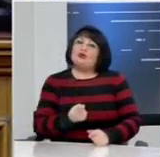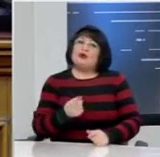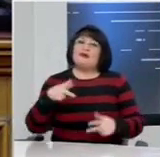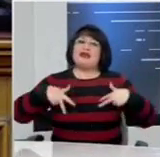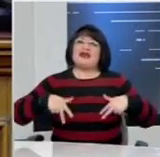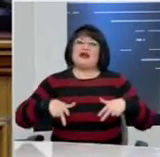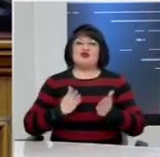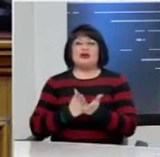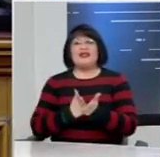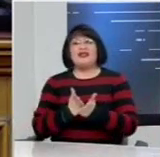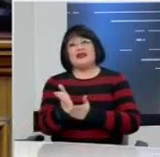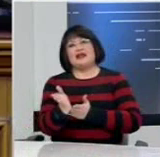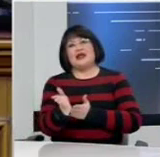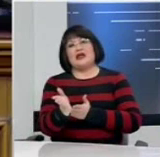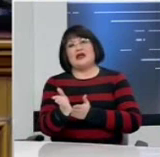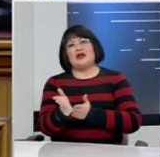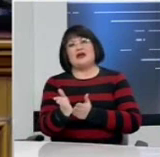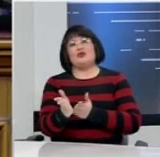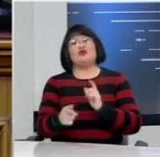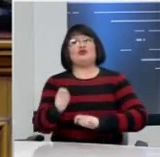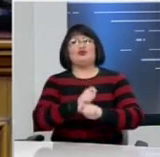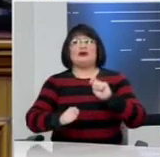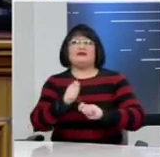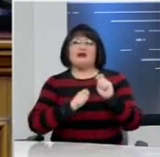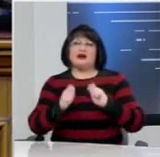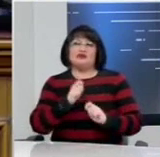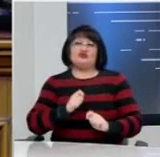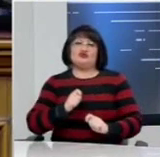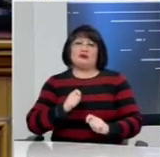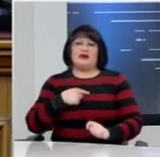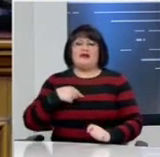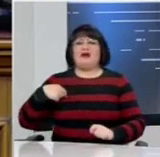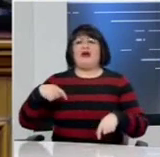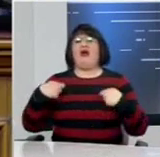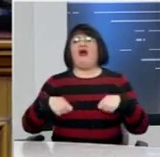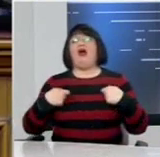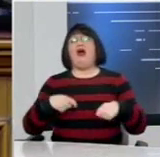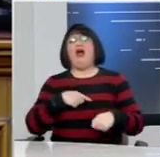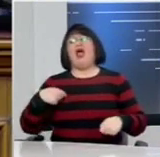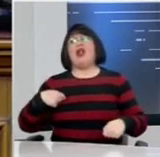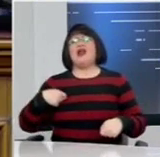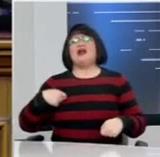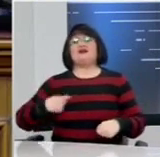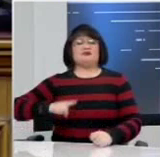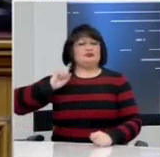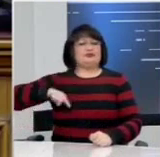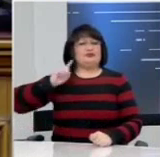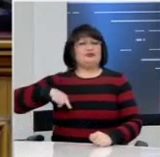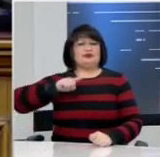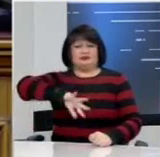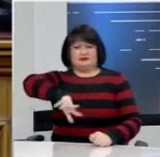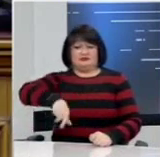δικαίου και την εγκαθίδρυση της ανομίας των ελίτ. Εκείνοι που έχουν καταχραστεί δημόσιο